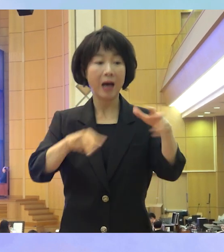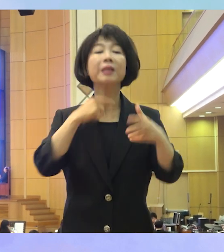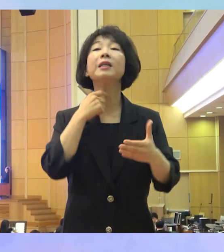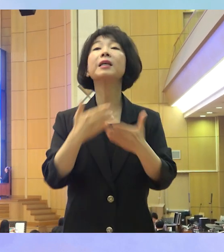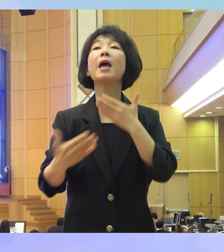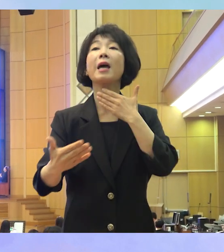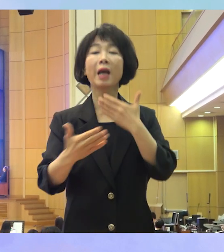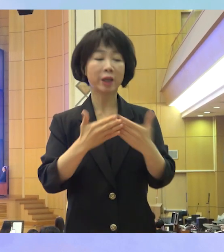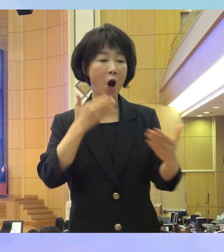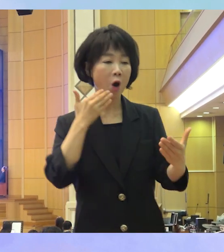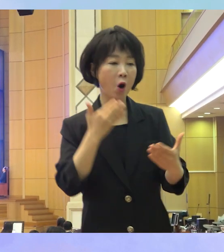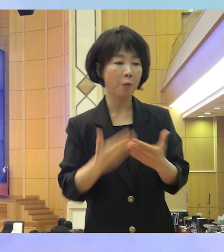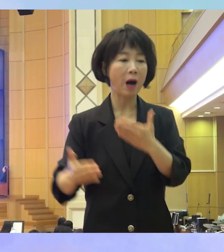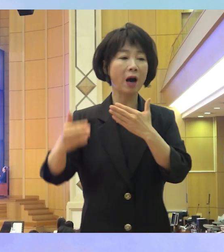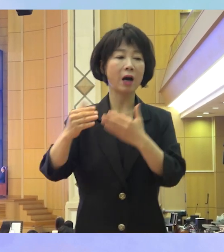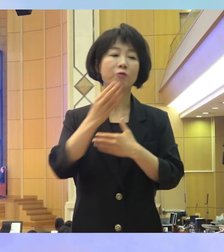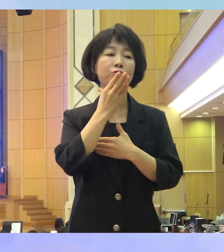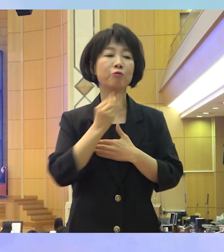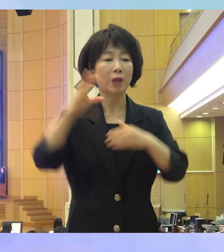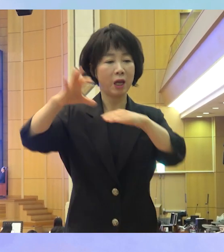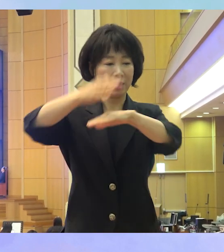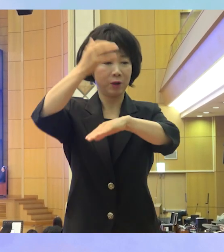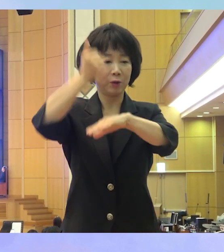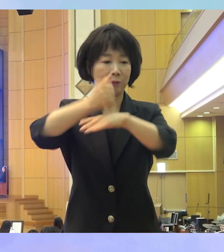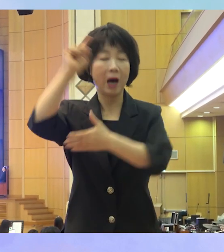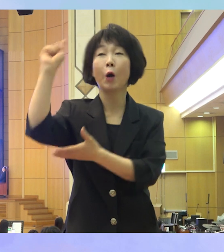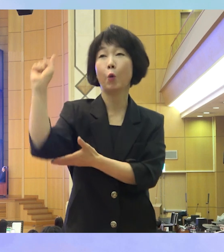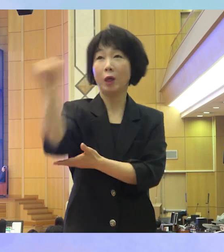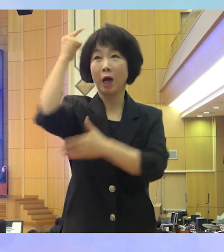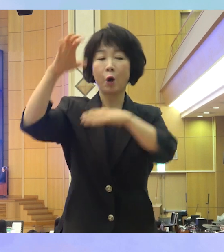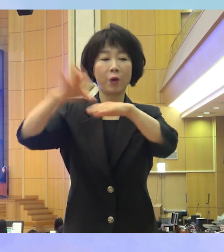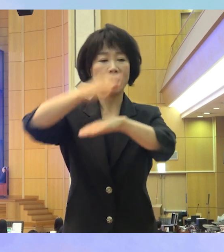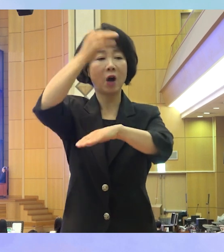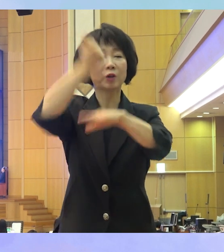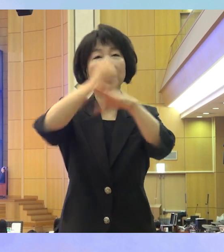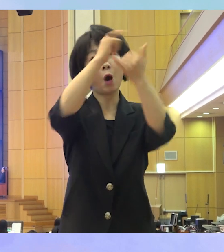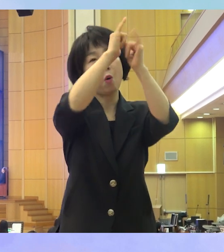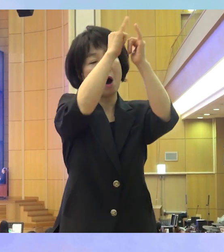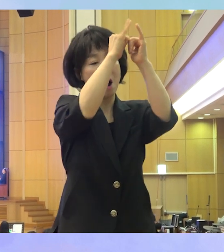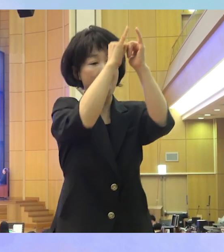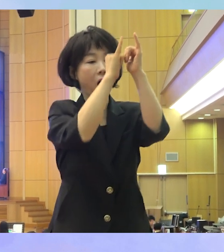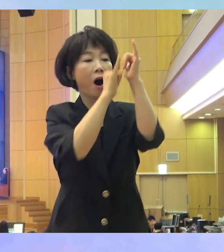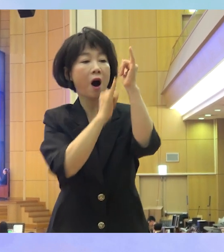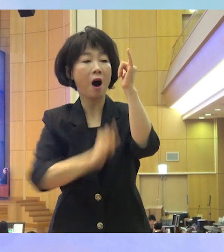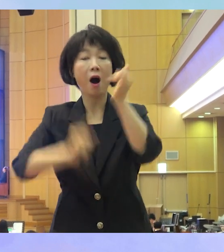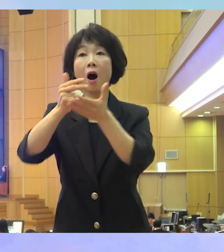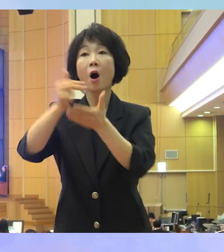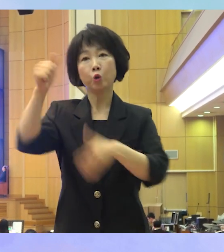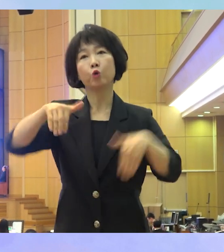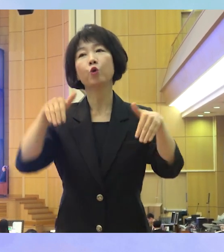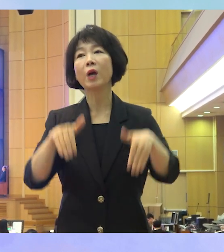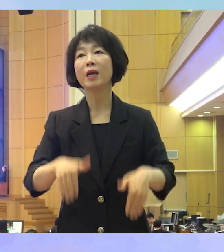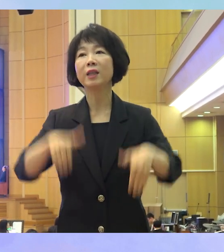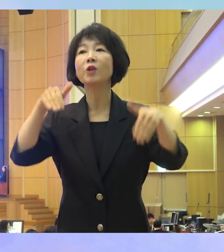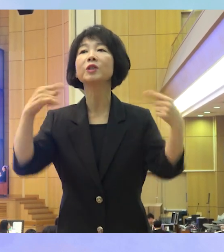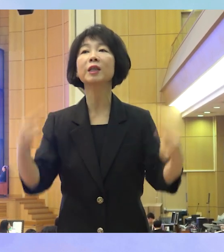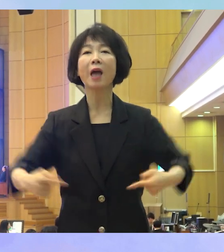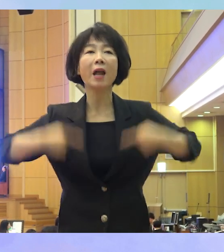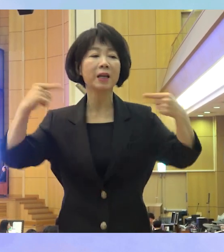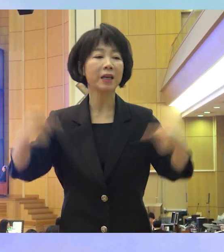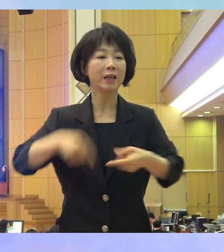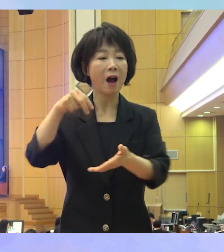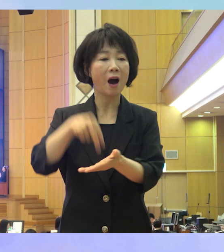용맹스럽던 다니엘의 경험과 유대 임금 다윗 왕의 역사와 주의